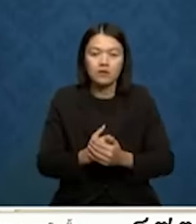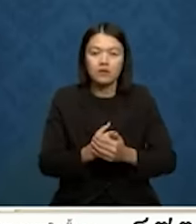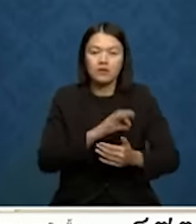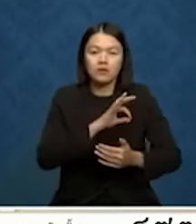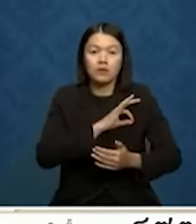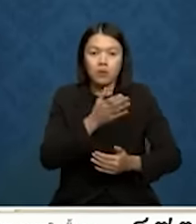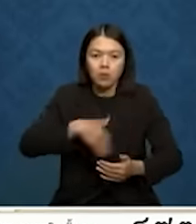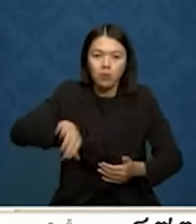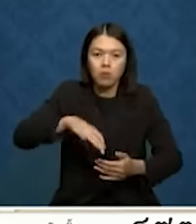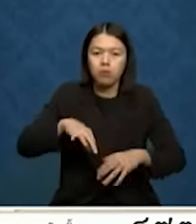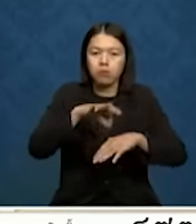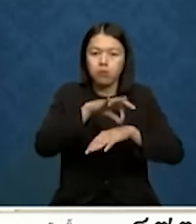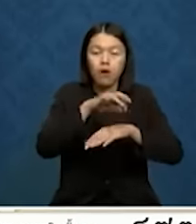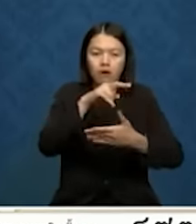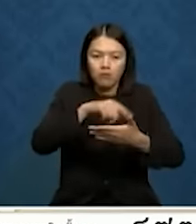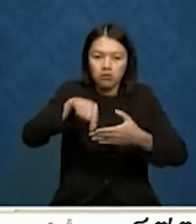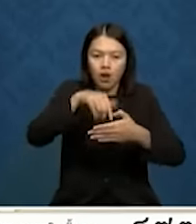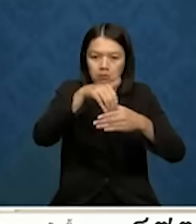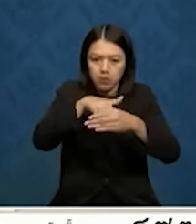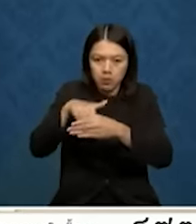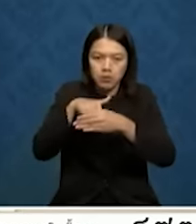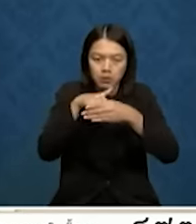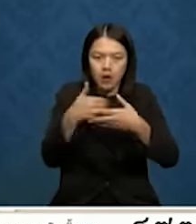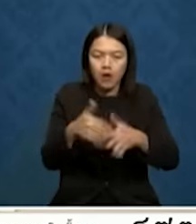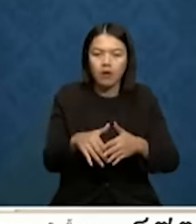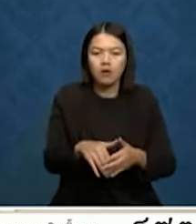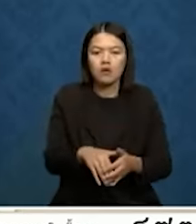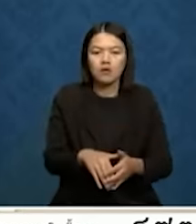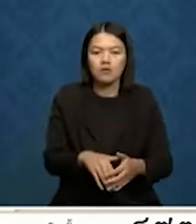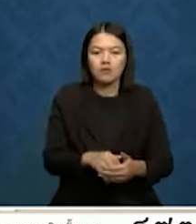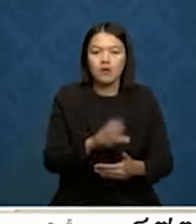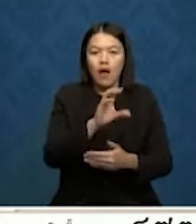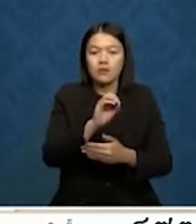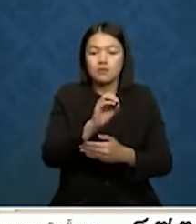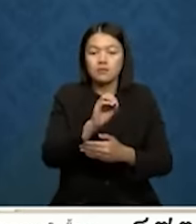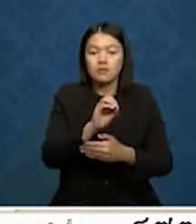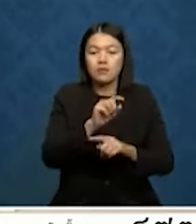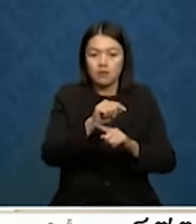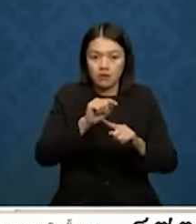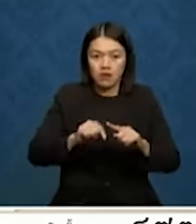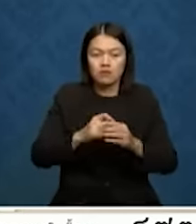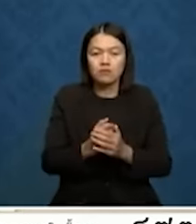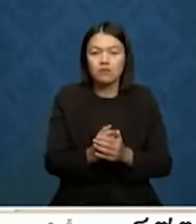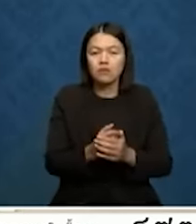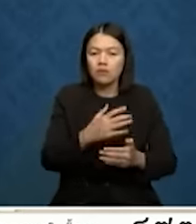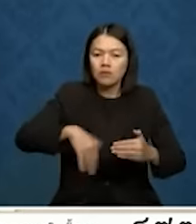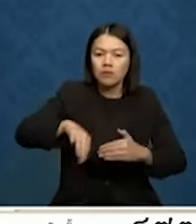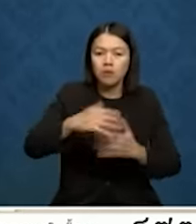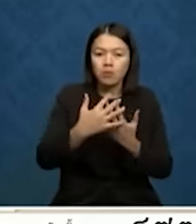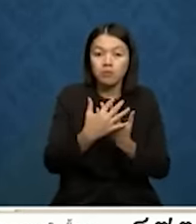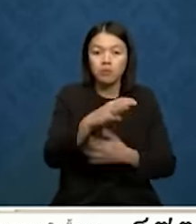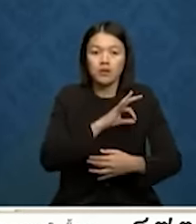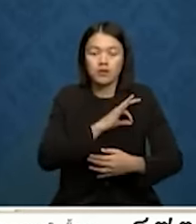มาชิกได้รับการเลือกตั้งเข้ามาไม่น้อยกว่าร้อยละ5ของจำนวนสมาชิกเท่าที่มีอยู่ของสภาผู้แทนราษฎ